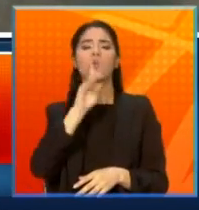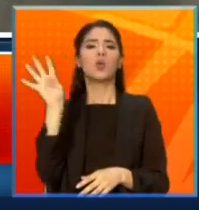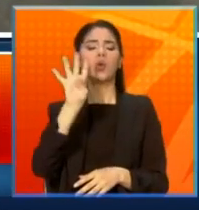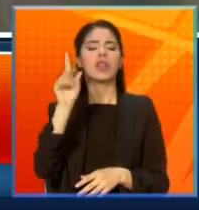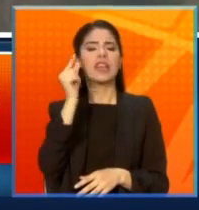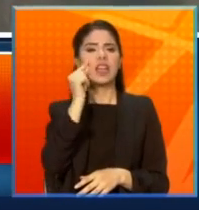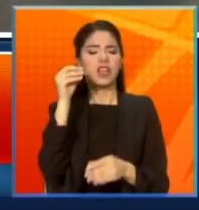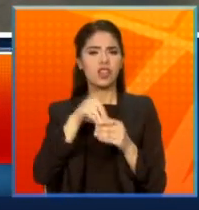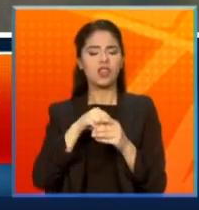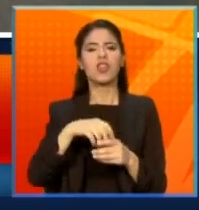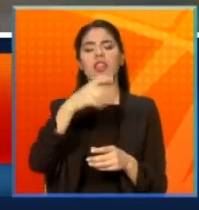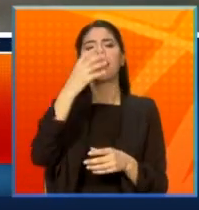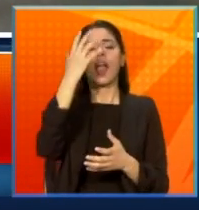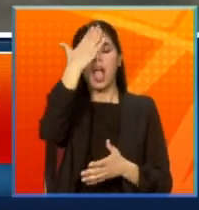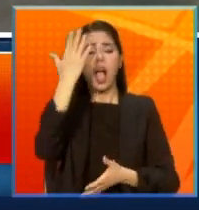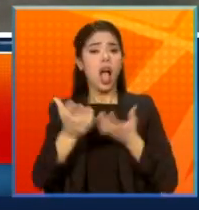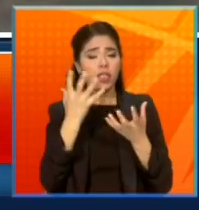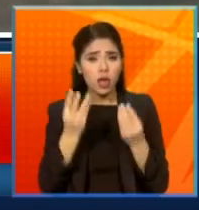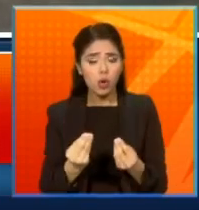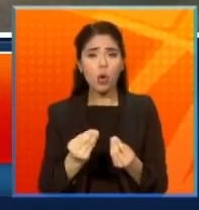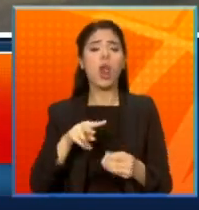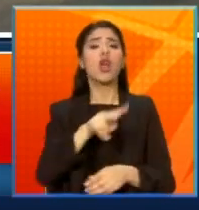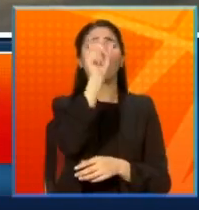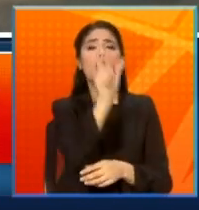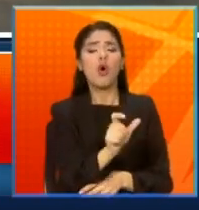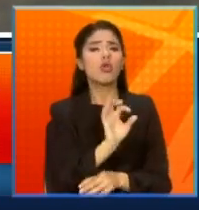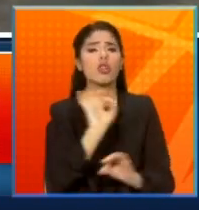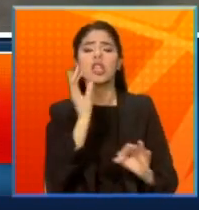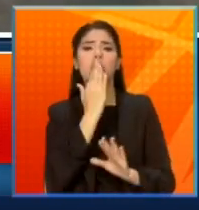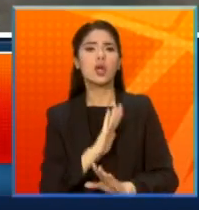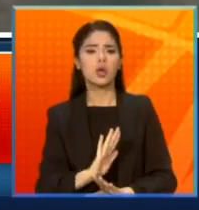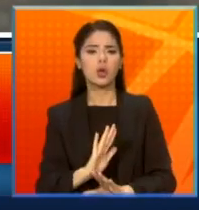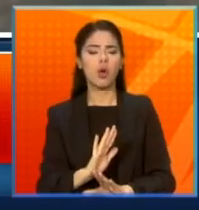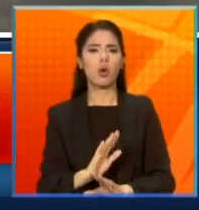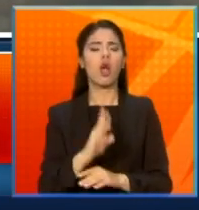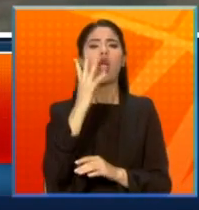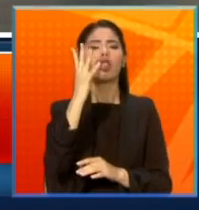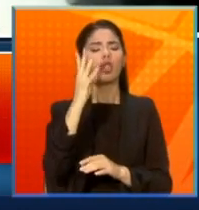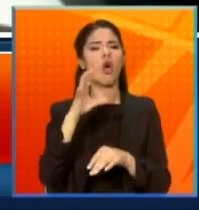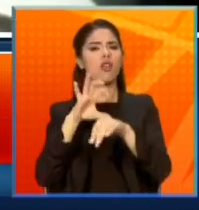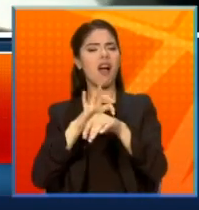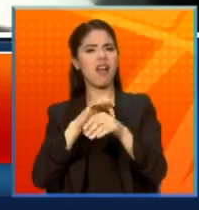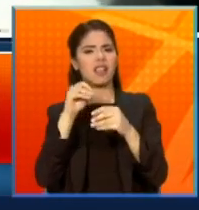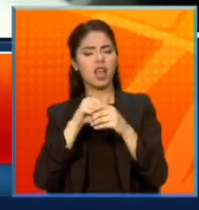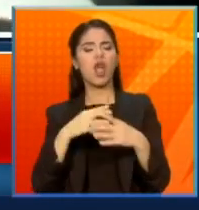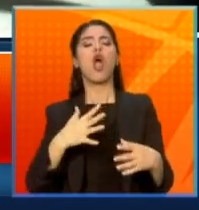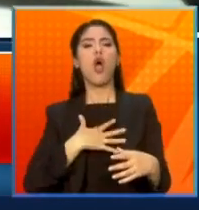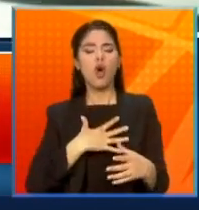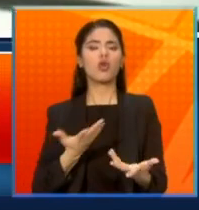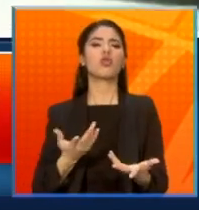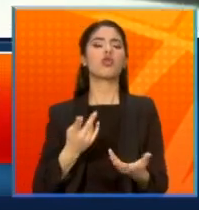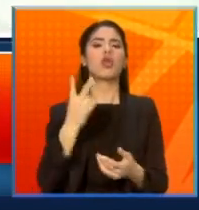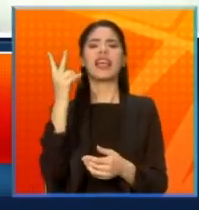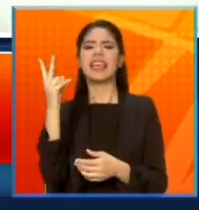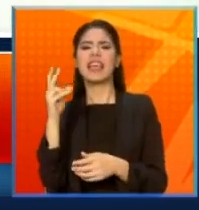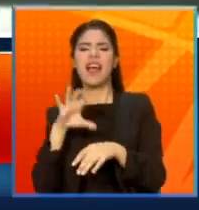içinde ateşi olan herhangi bir yolcumuzun olmadığını, sadece 4 hastada öksürük ve 2